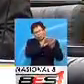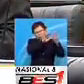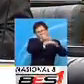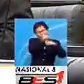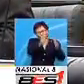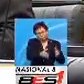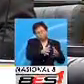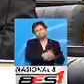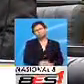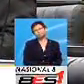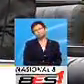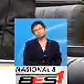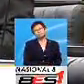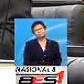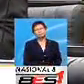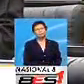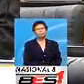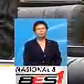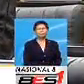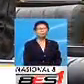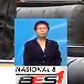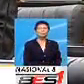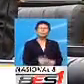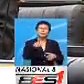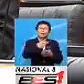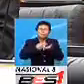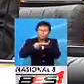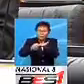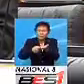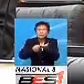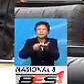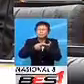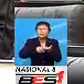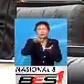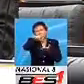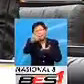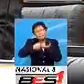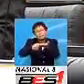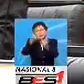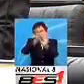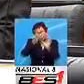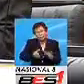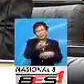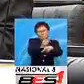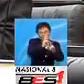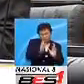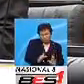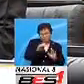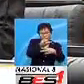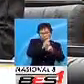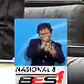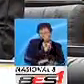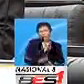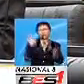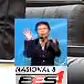oleh pelanggan selain berbincang dengan institusi perbankan berkenaan peminjam boleh menghubungi